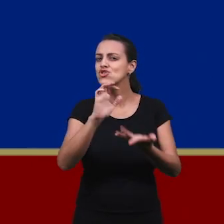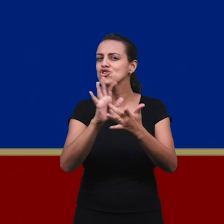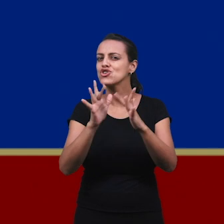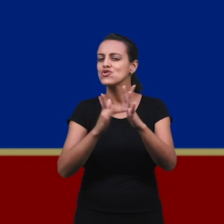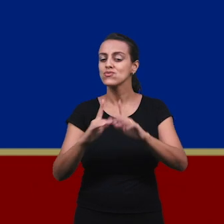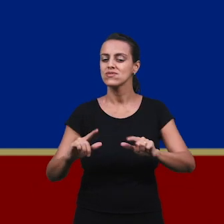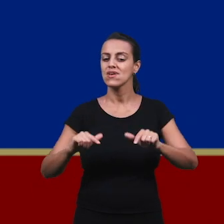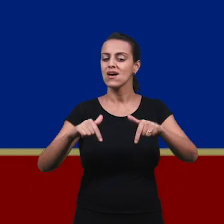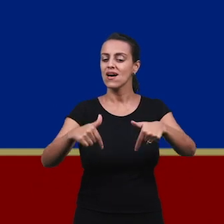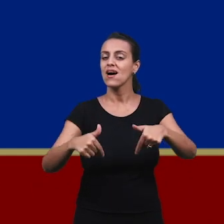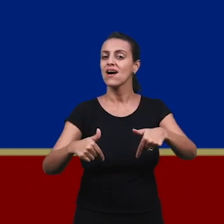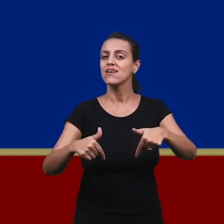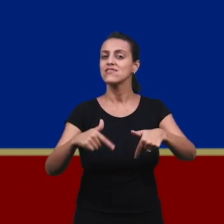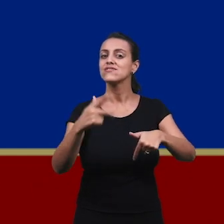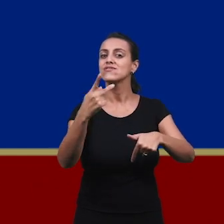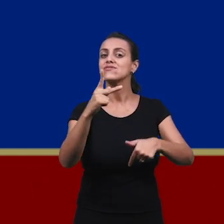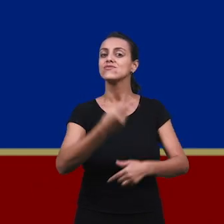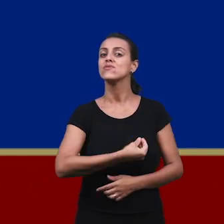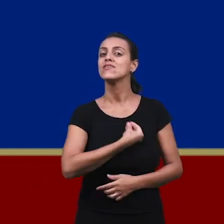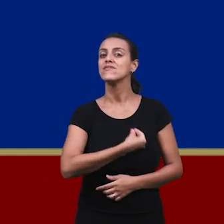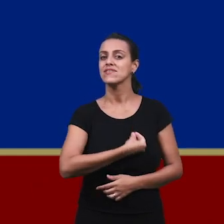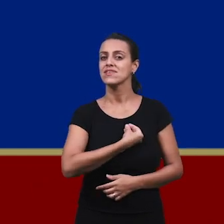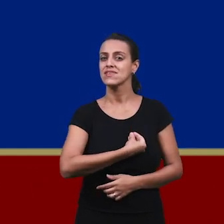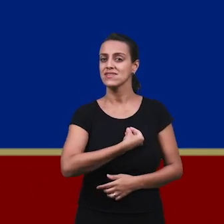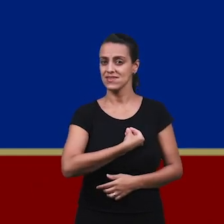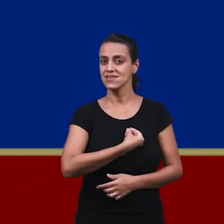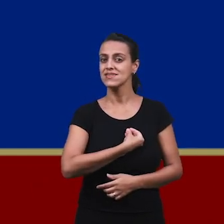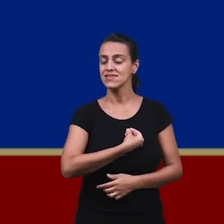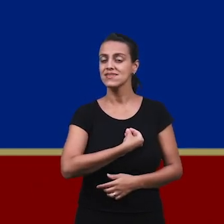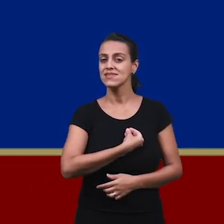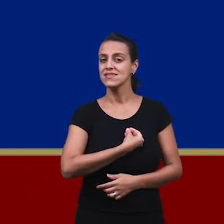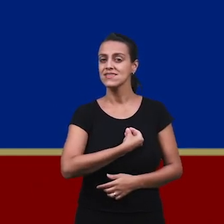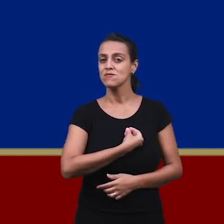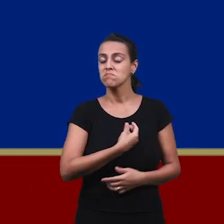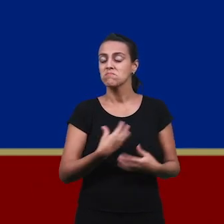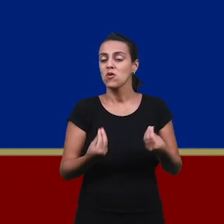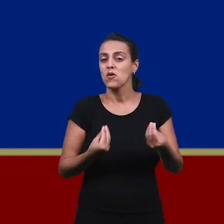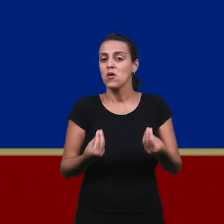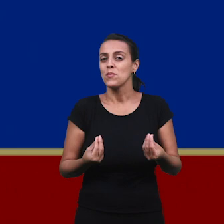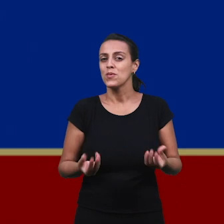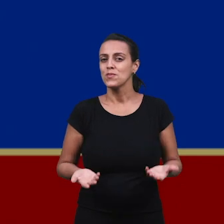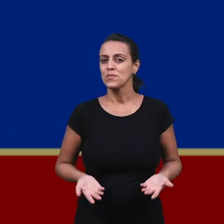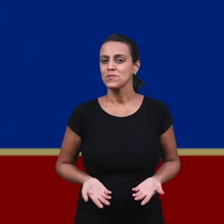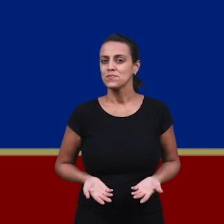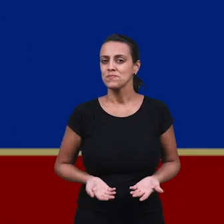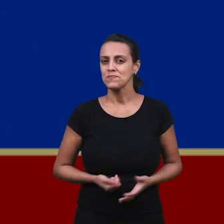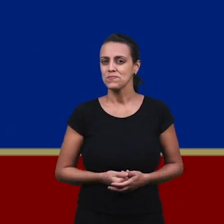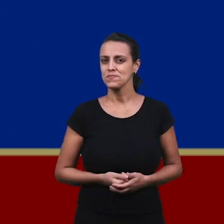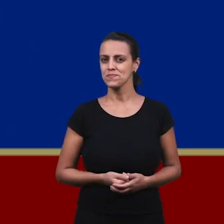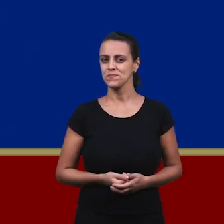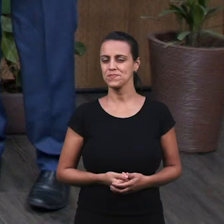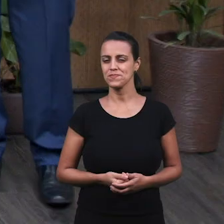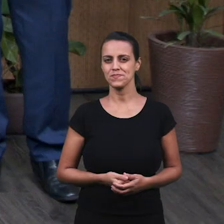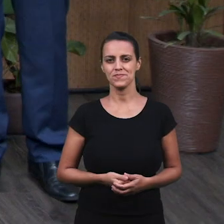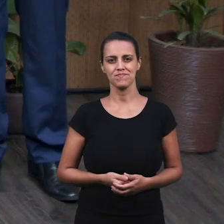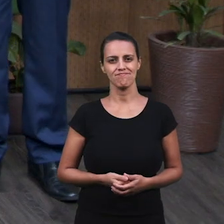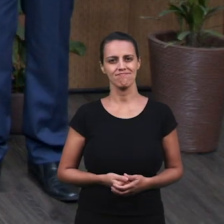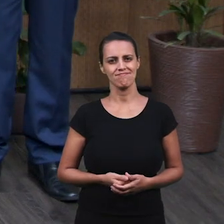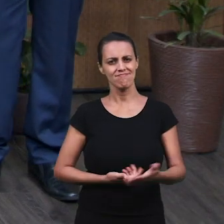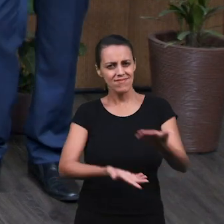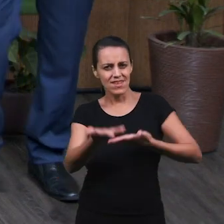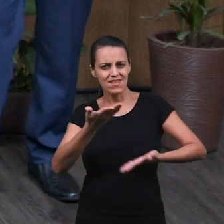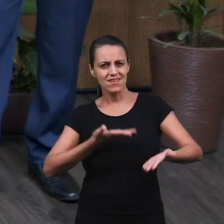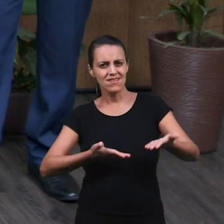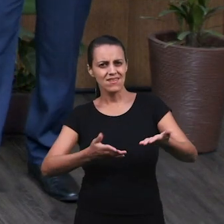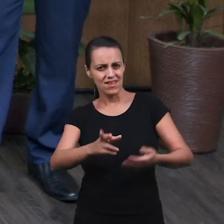reprends. Comment le Verbe de Dieu est en train d'agir dans votre vie? Participez en envoyant votre